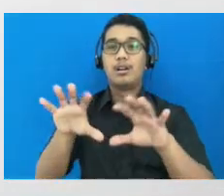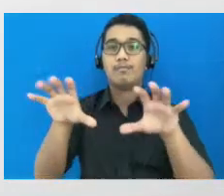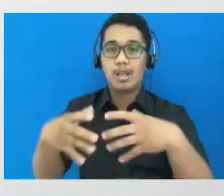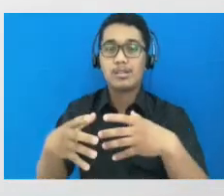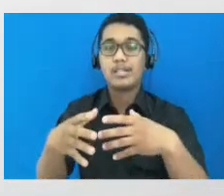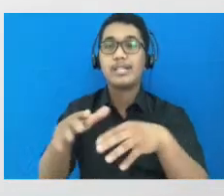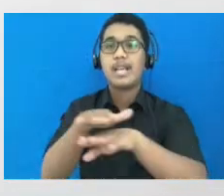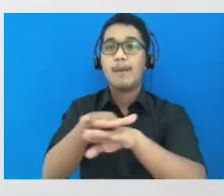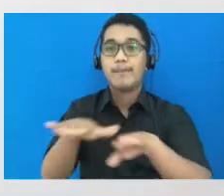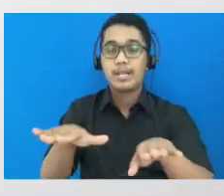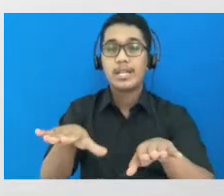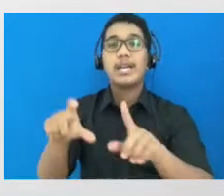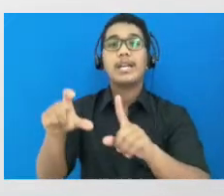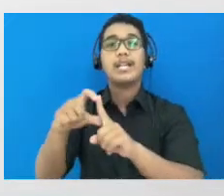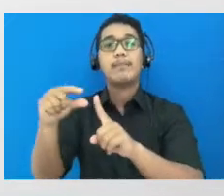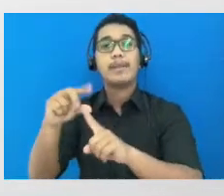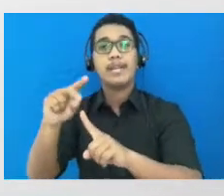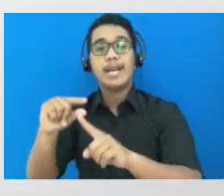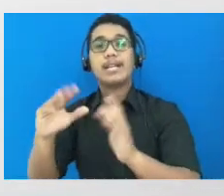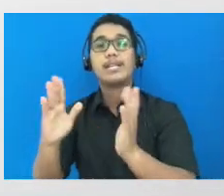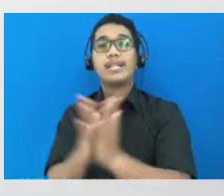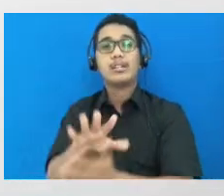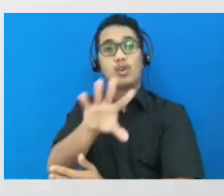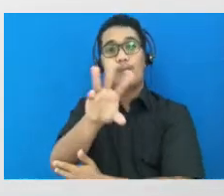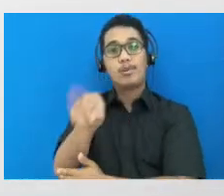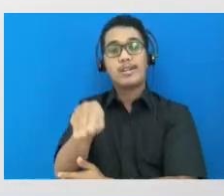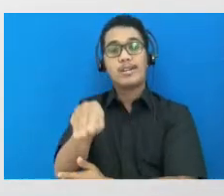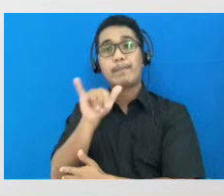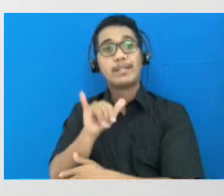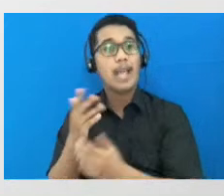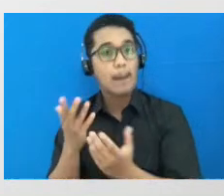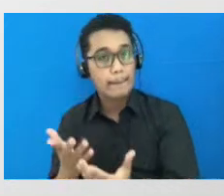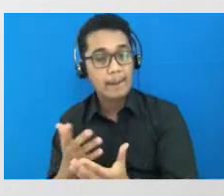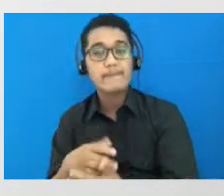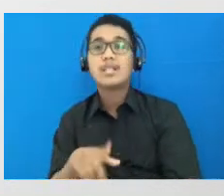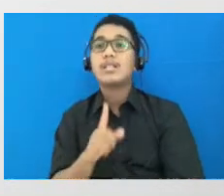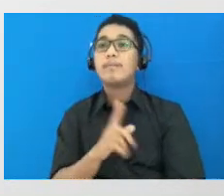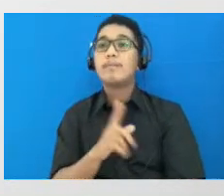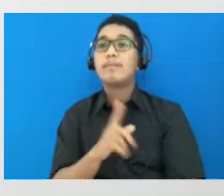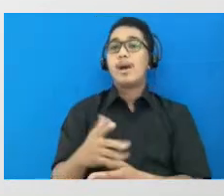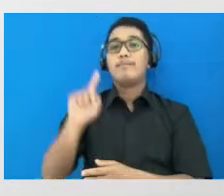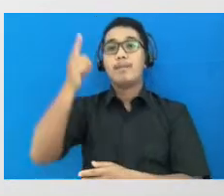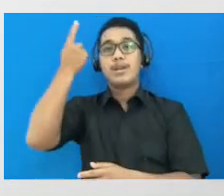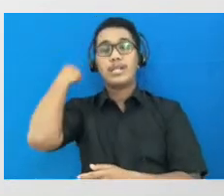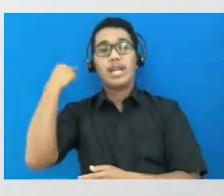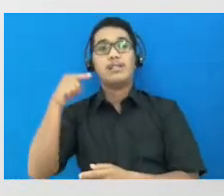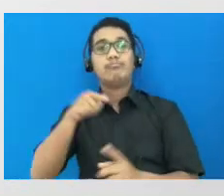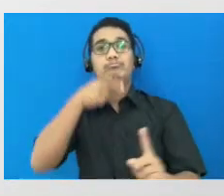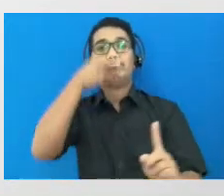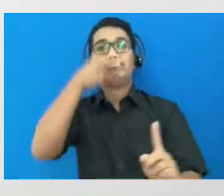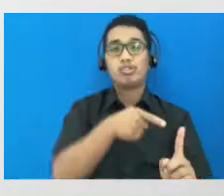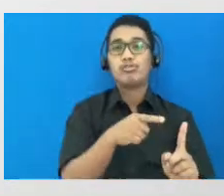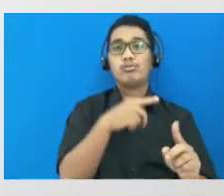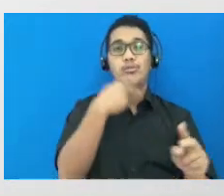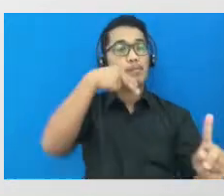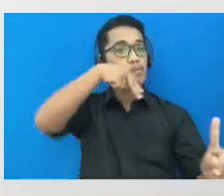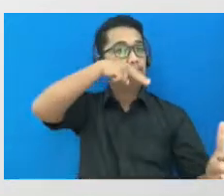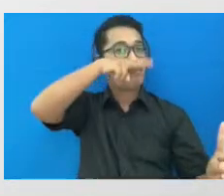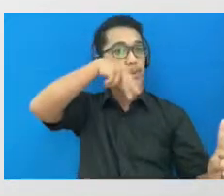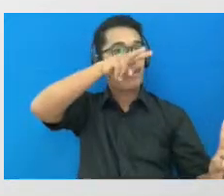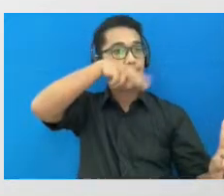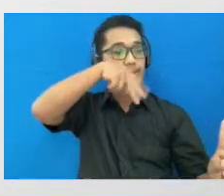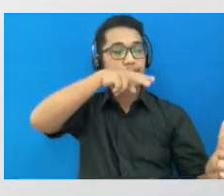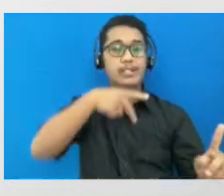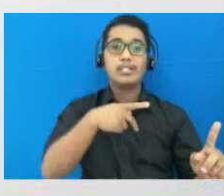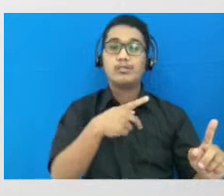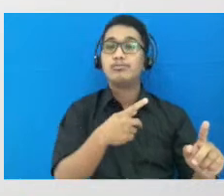dan DPR, idealnya memang seperti apa Pak? Mengingatkan pemerintah juga menjadi objek pengawasan ya, apakah badan pengawas data independen